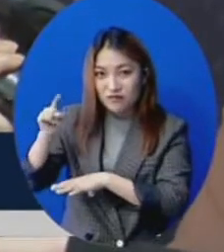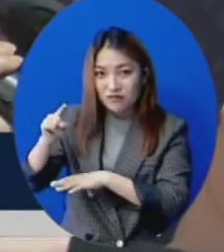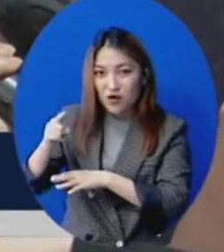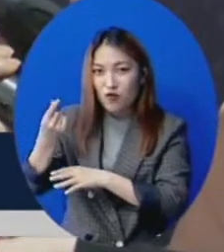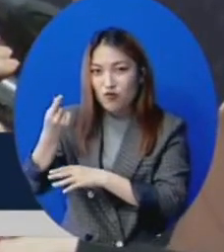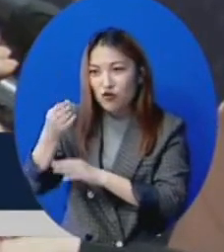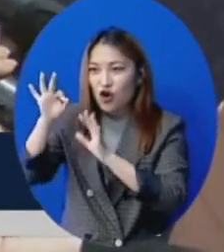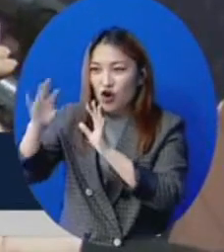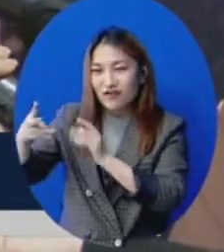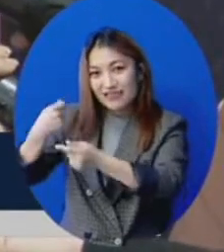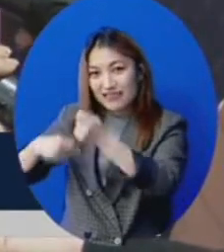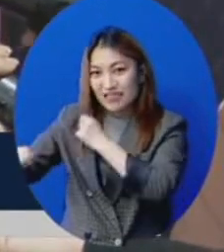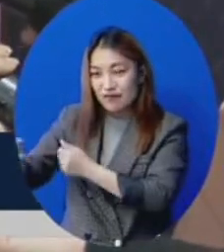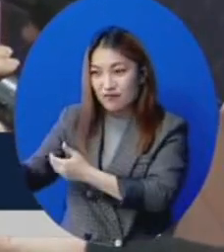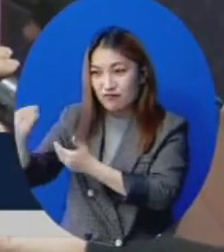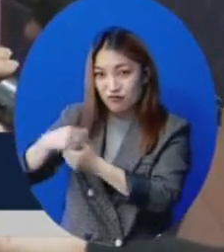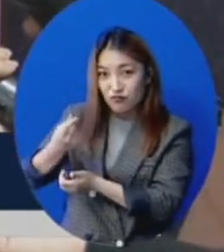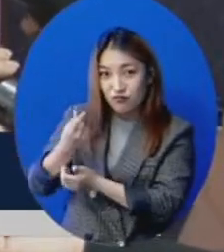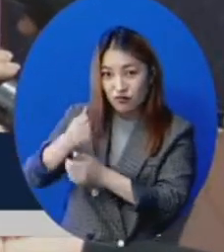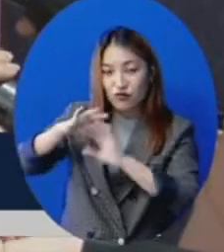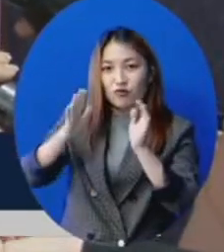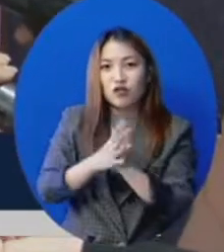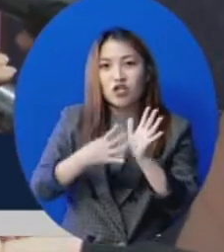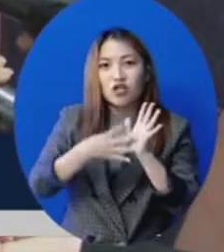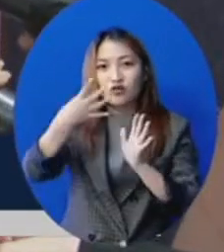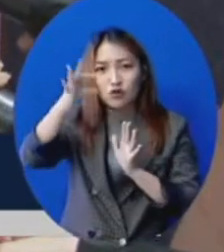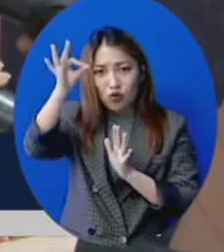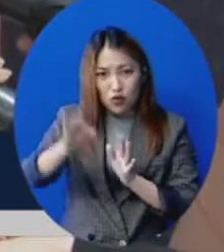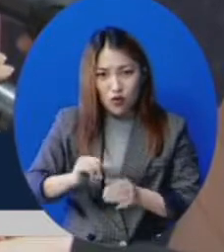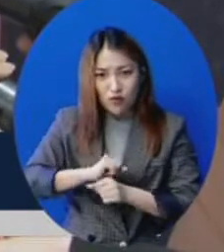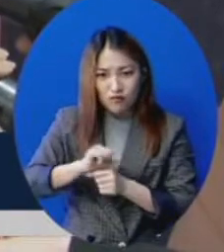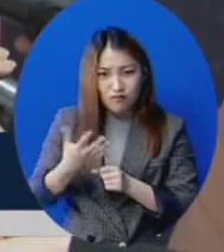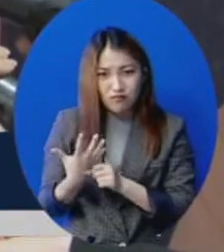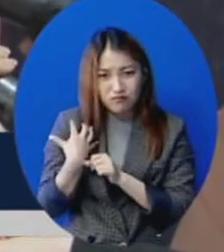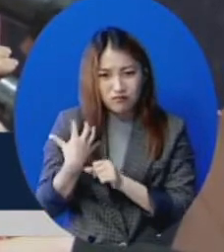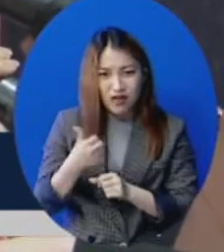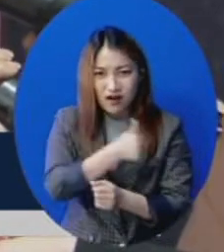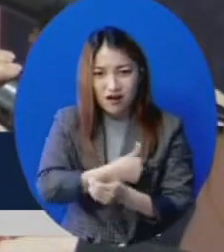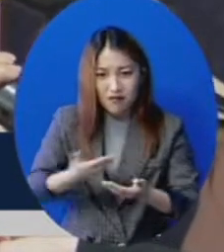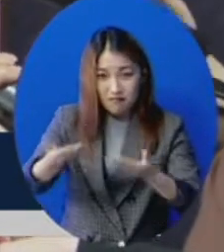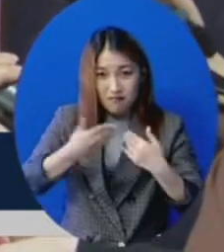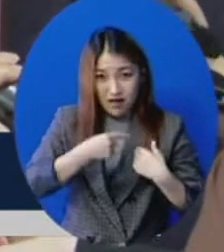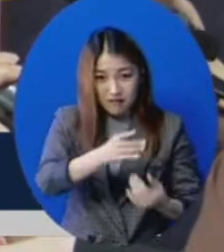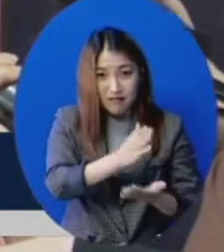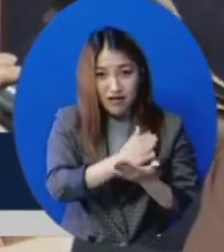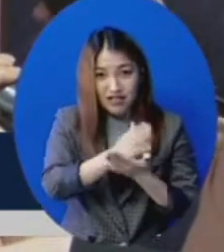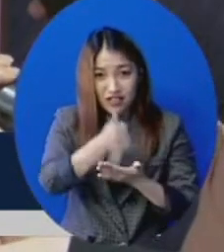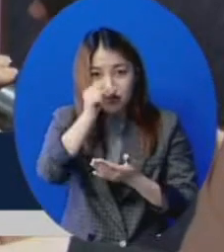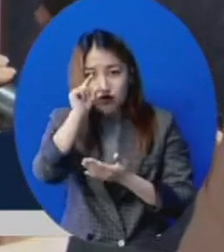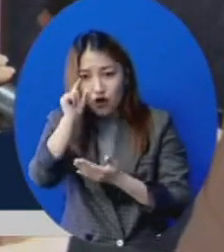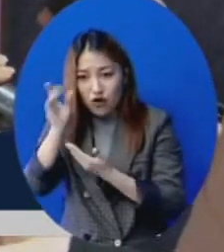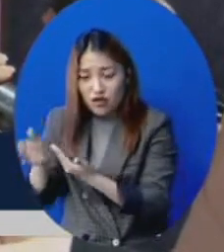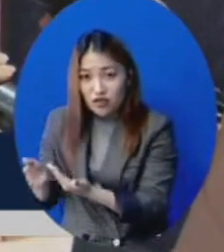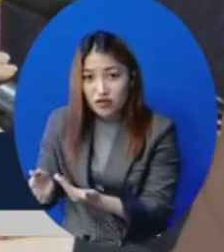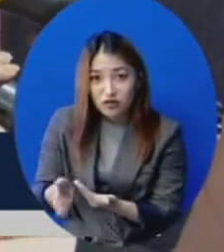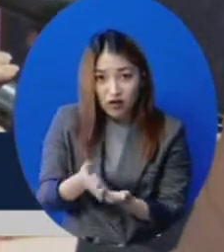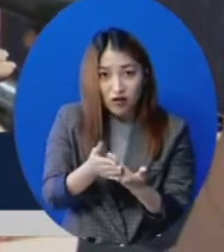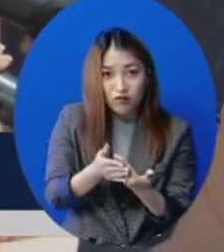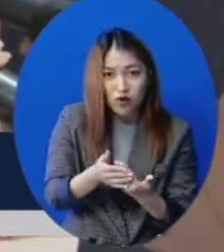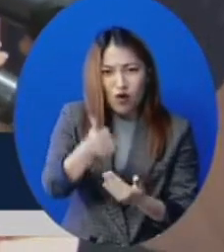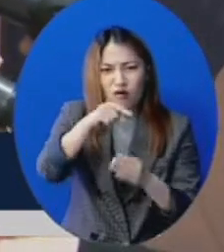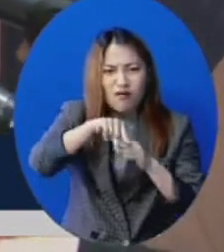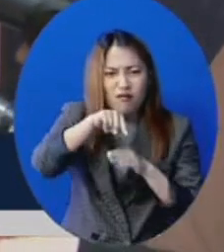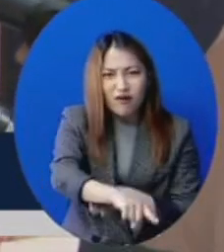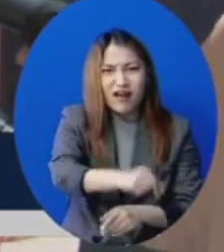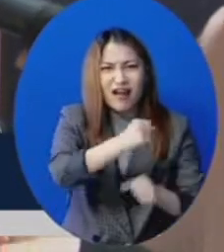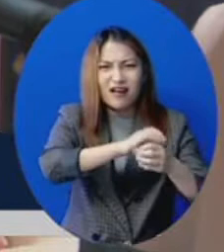байгаа орлогын 94% бүрдүүлж байгаа ийм том салбар аа. Бид нар энэ салбарыг жоохон дэмжиж өгчих юм бол үнээс илүү потенциал бидэнд